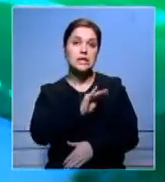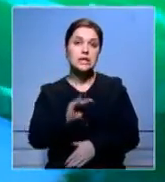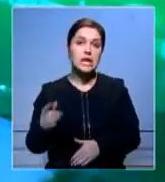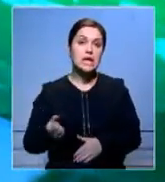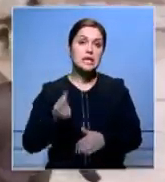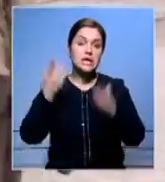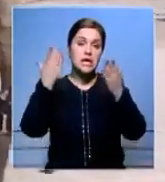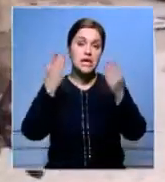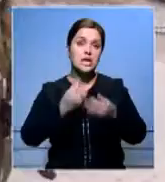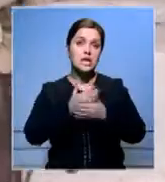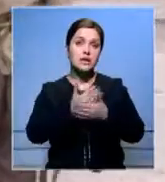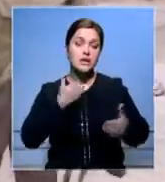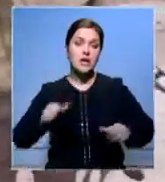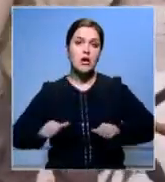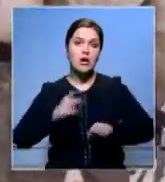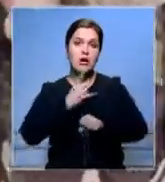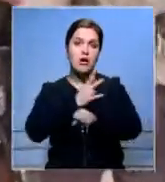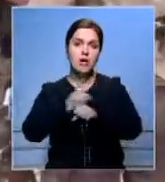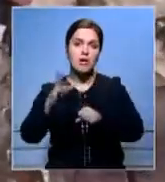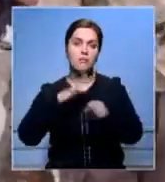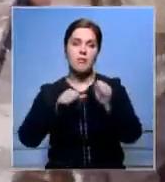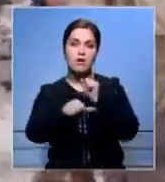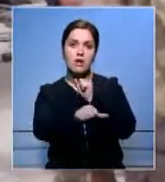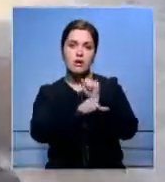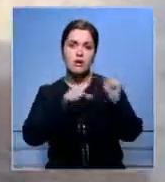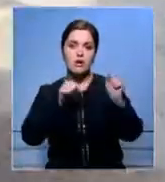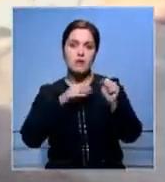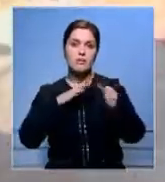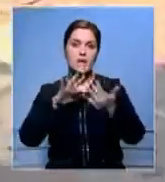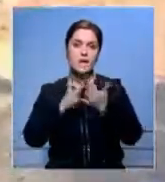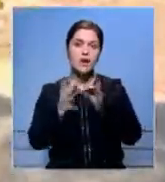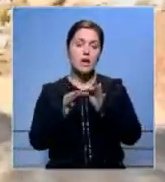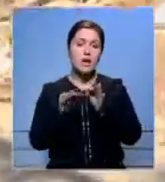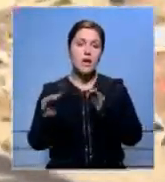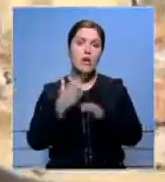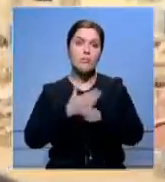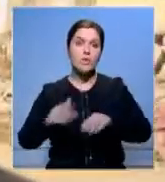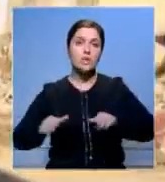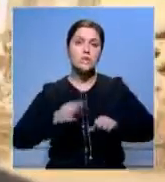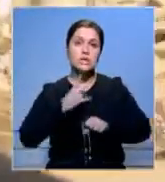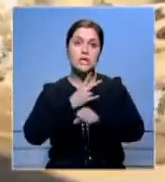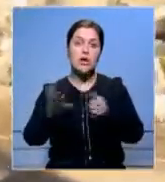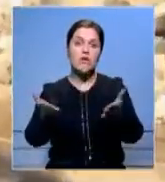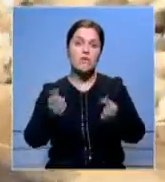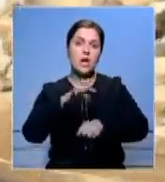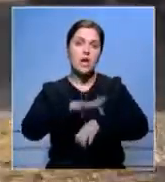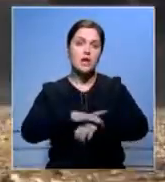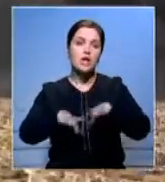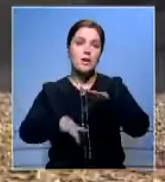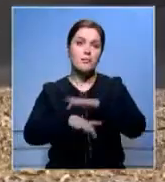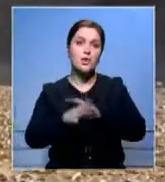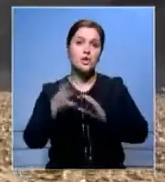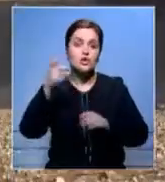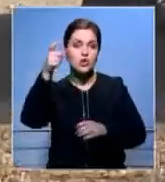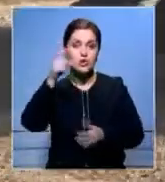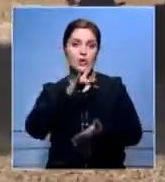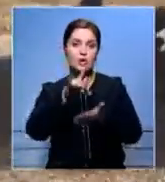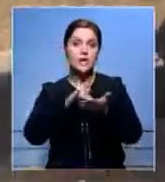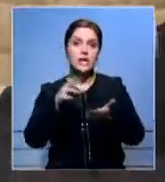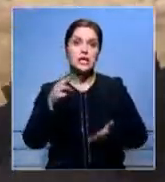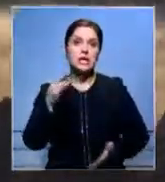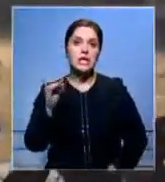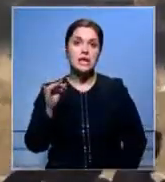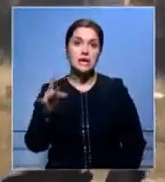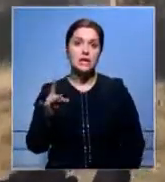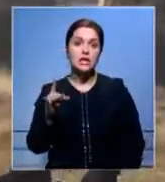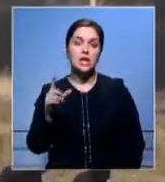несколько дней назад экстремисты устроили массовую резню в одном из населенных пунктов. Позже террористы взяли в плен 400 мирных жителей в городе